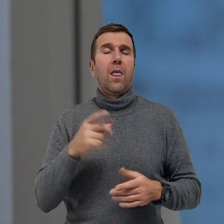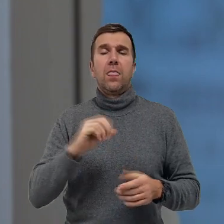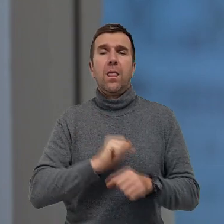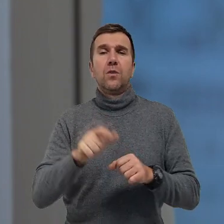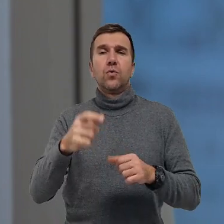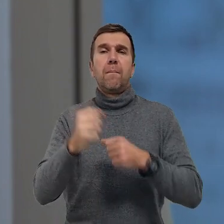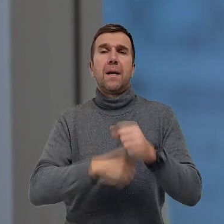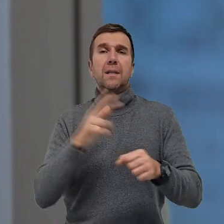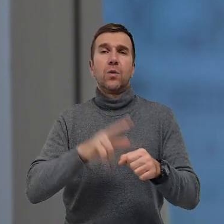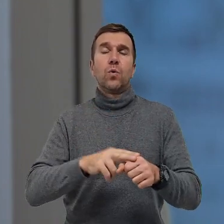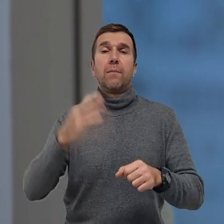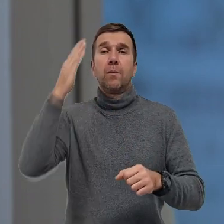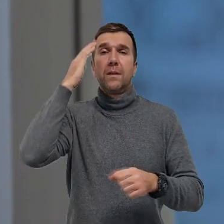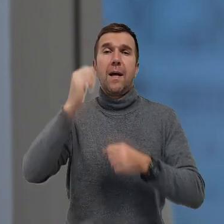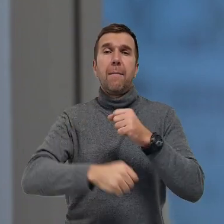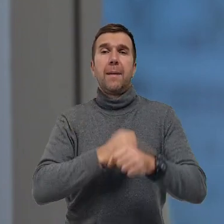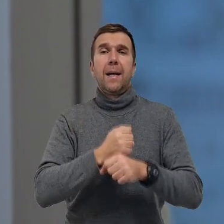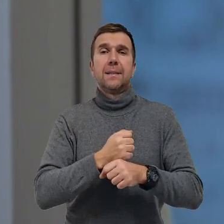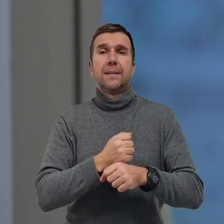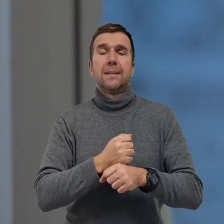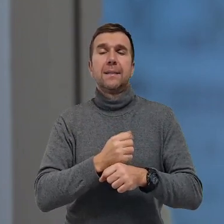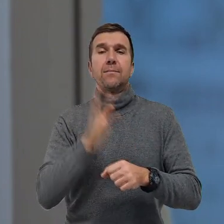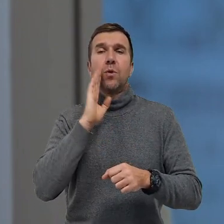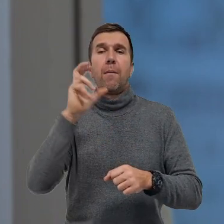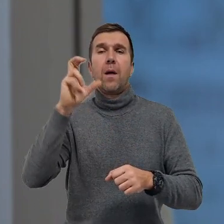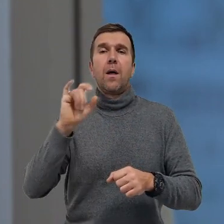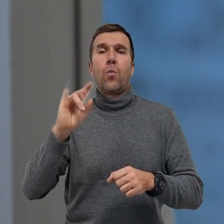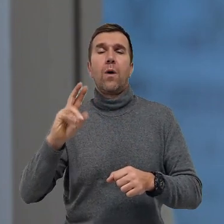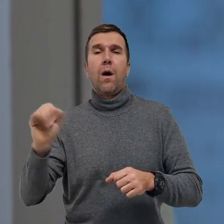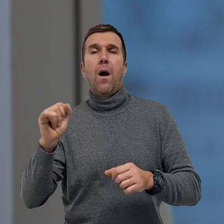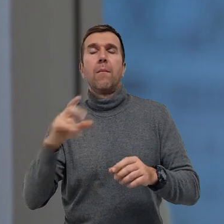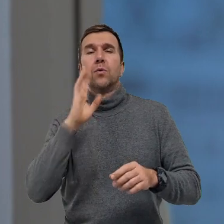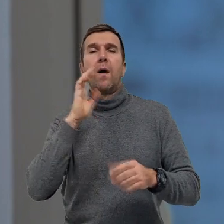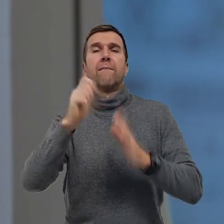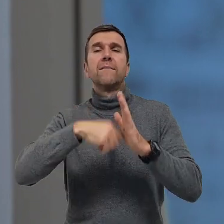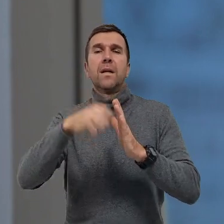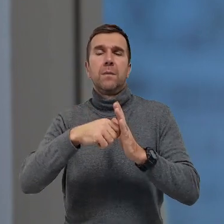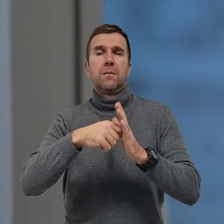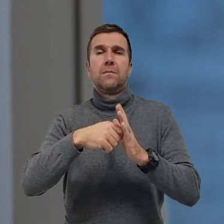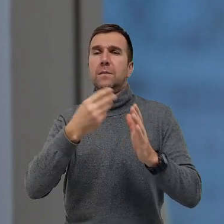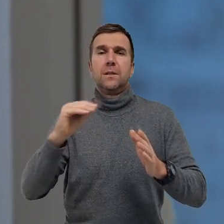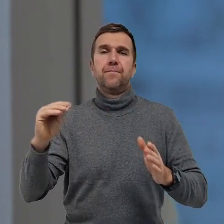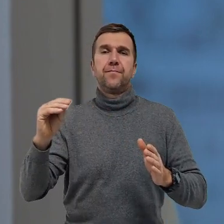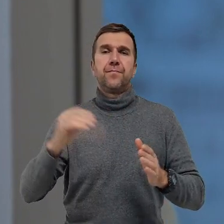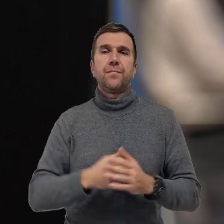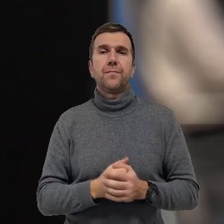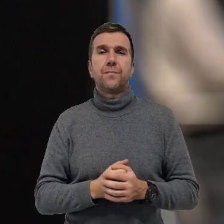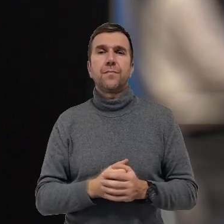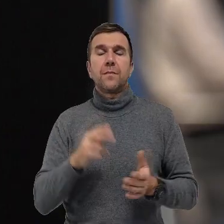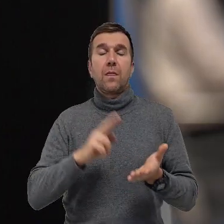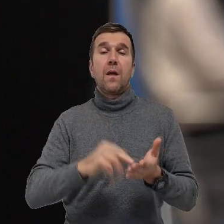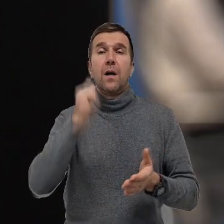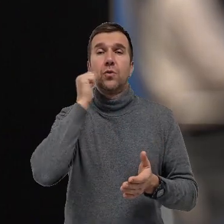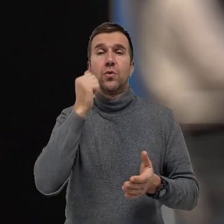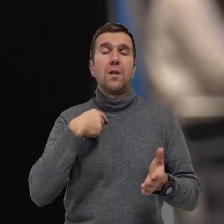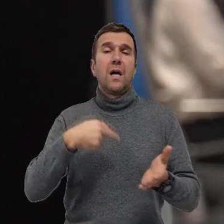to praca, która przypomina pracę mecenas Chyłki lub innych adwokatów z seriali i filmów fabularnych, bo na co